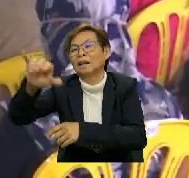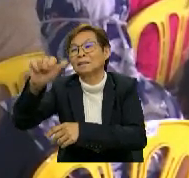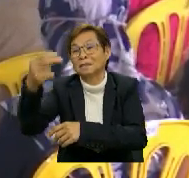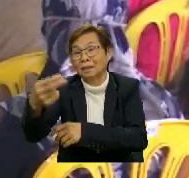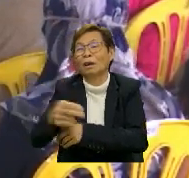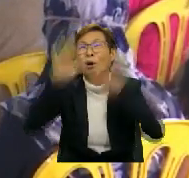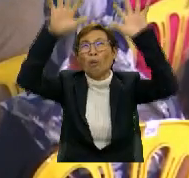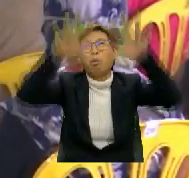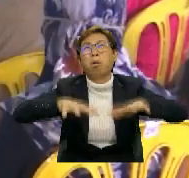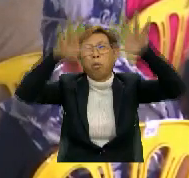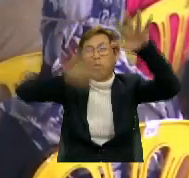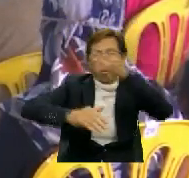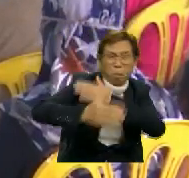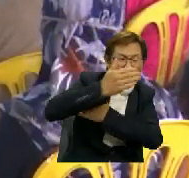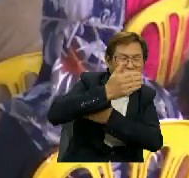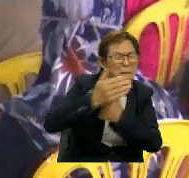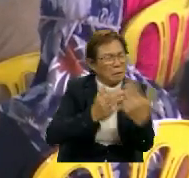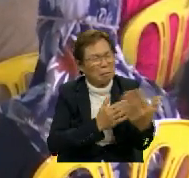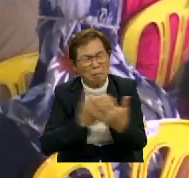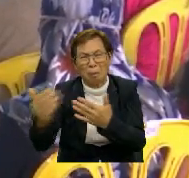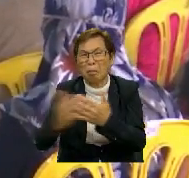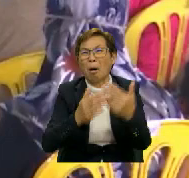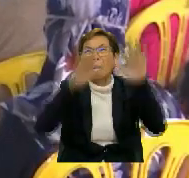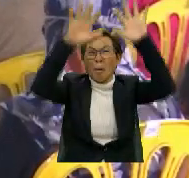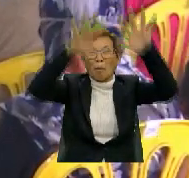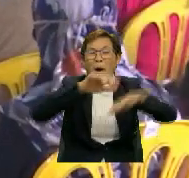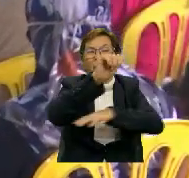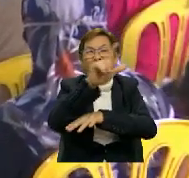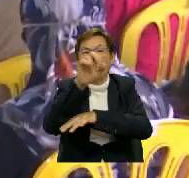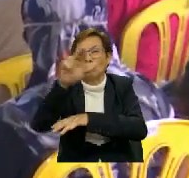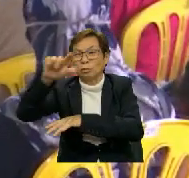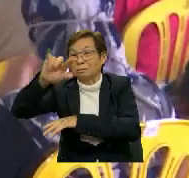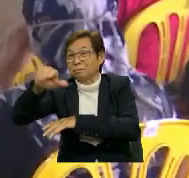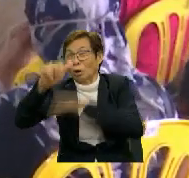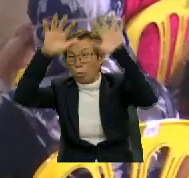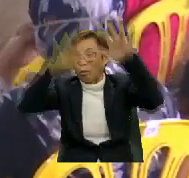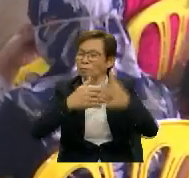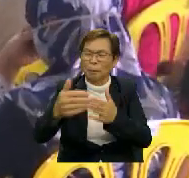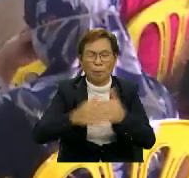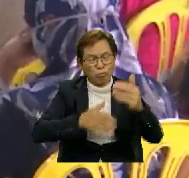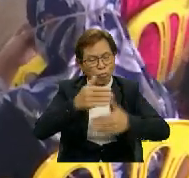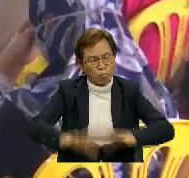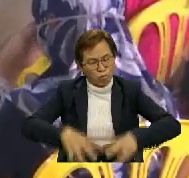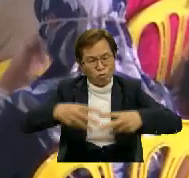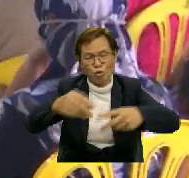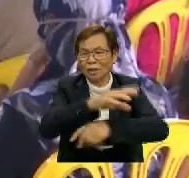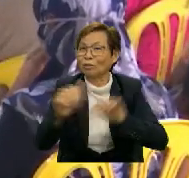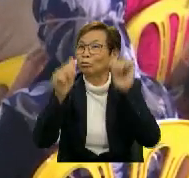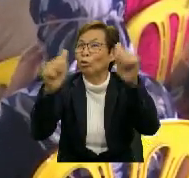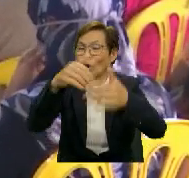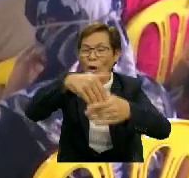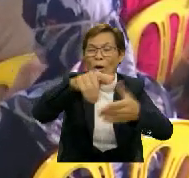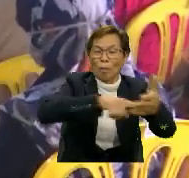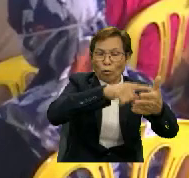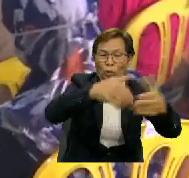cuaca hujan lebat pada pagi tadi di sekitar kawasan Alor Gajah, namun proses tersebut dapat berjalan dengan lancar dan baik. Dan untuk proses